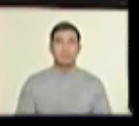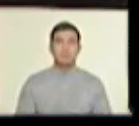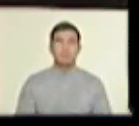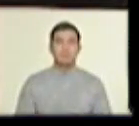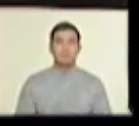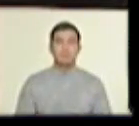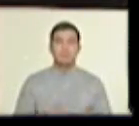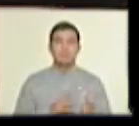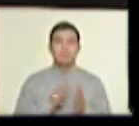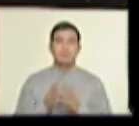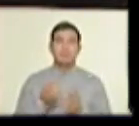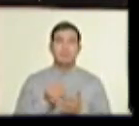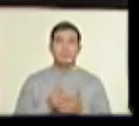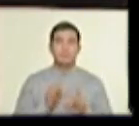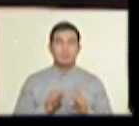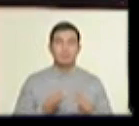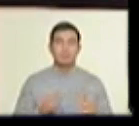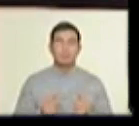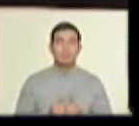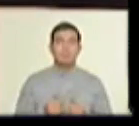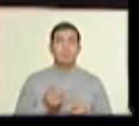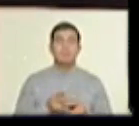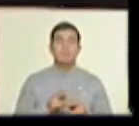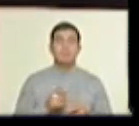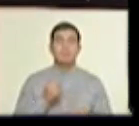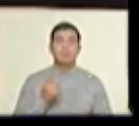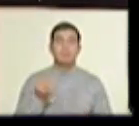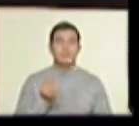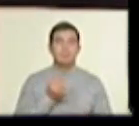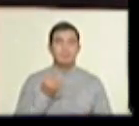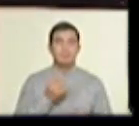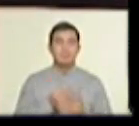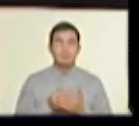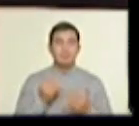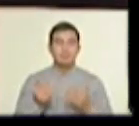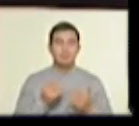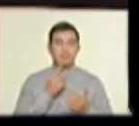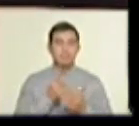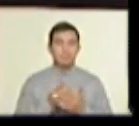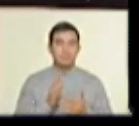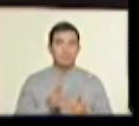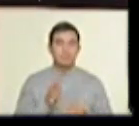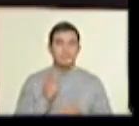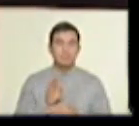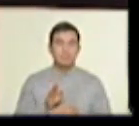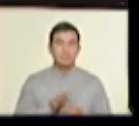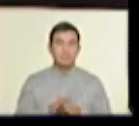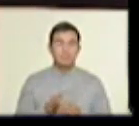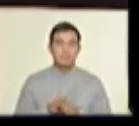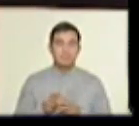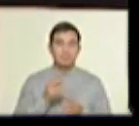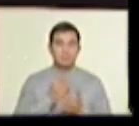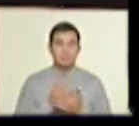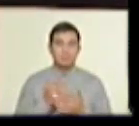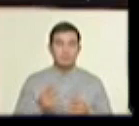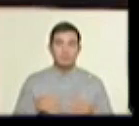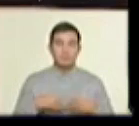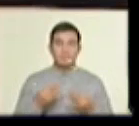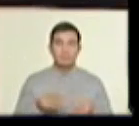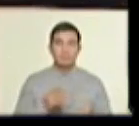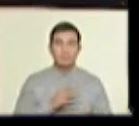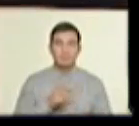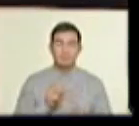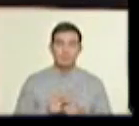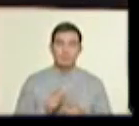Endi aziz o'quvchilar, yana bitta qiziqarli topshiriqni bajaramiz. Demak, topshiriqqa diqqat qiling. Berilgan